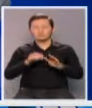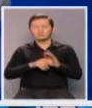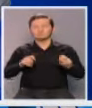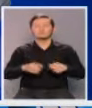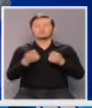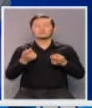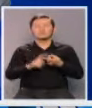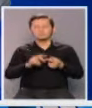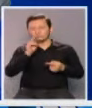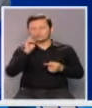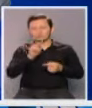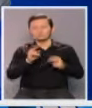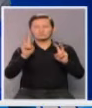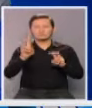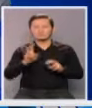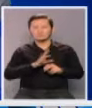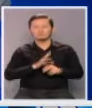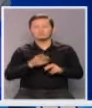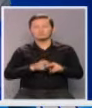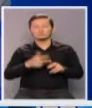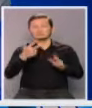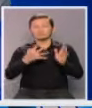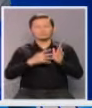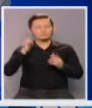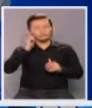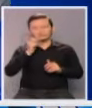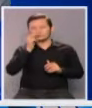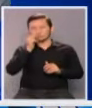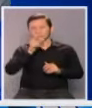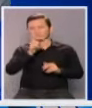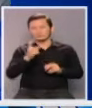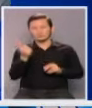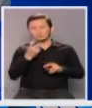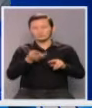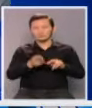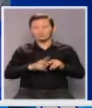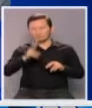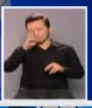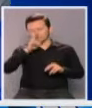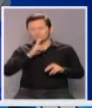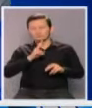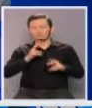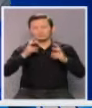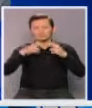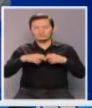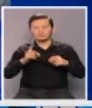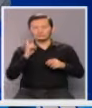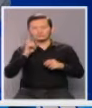әрекетті жасады деп күдіктенген 39 жасар ер азаматқа қатысты 2 ай мерзімге күзетпен ұстау